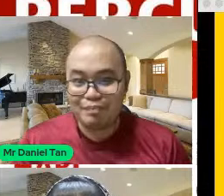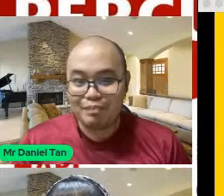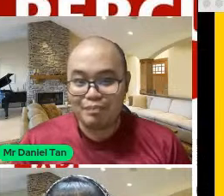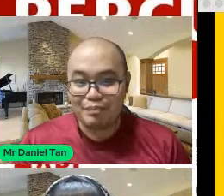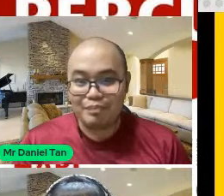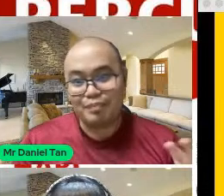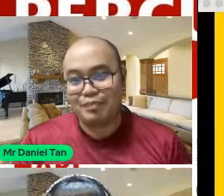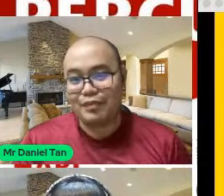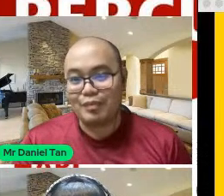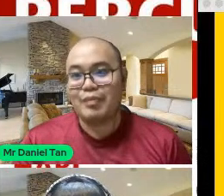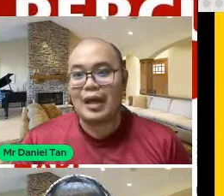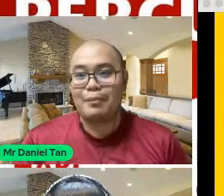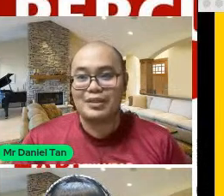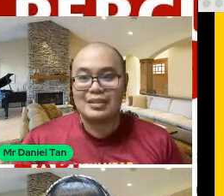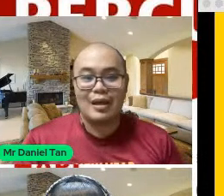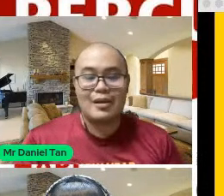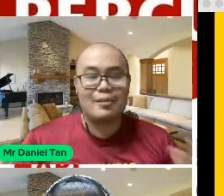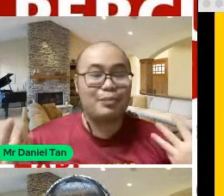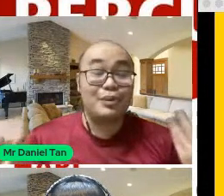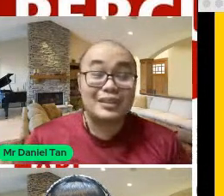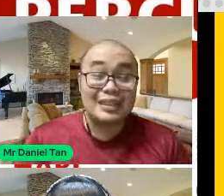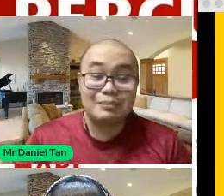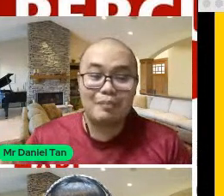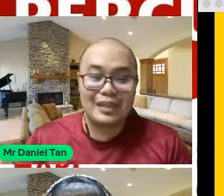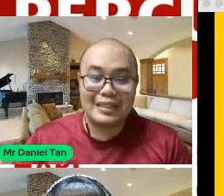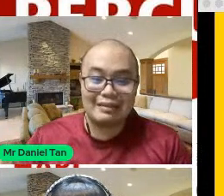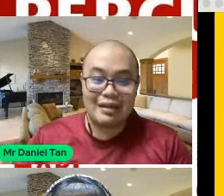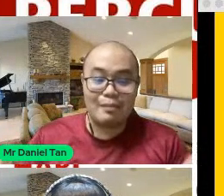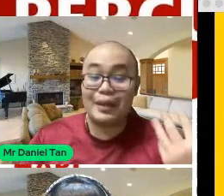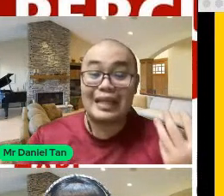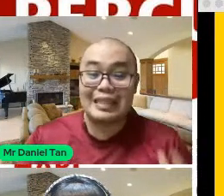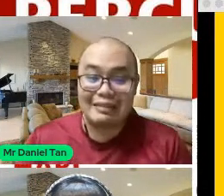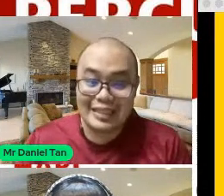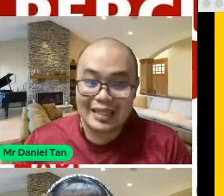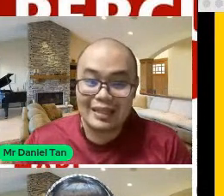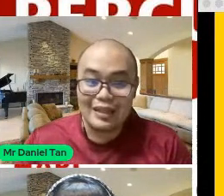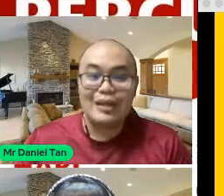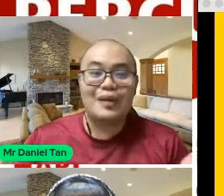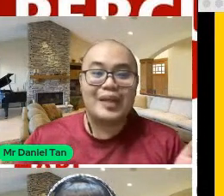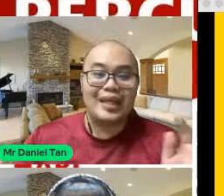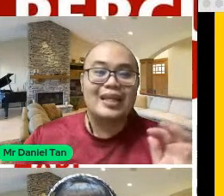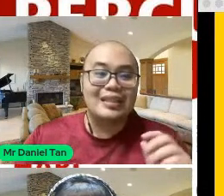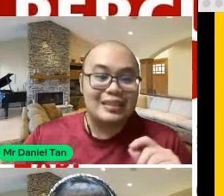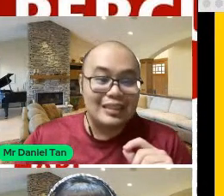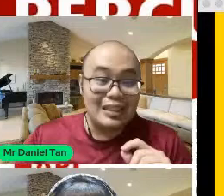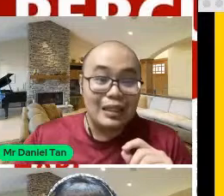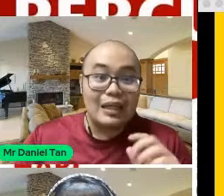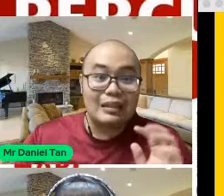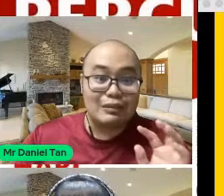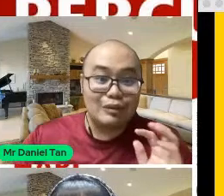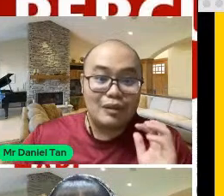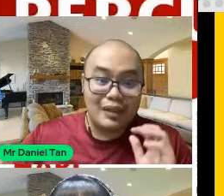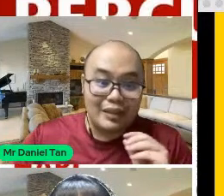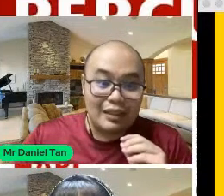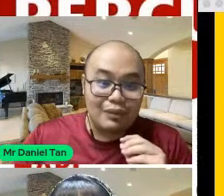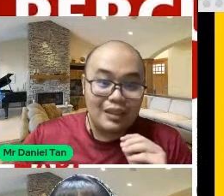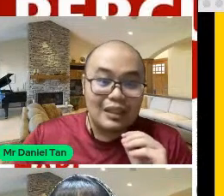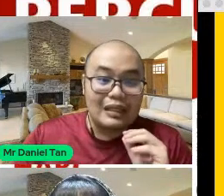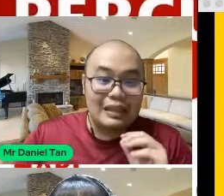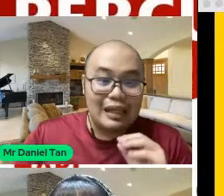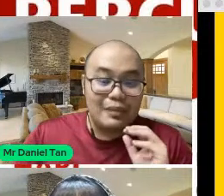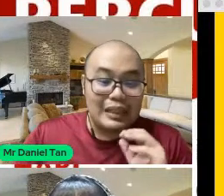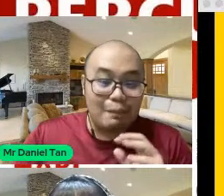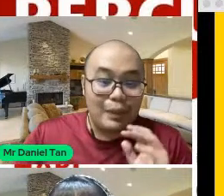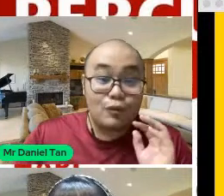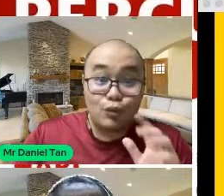dalam Hai epos epos tes pembelajaran pengajaran saja oke di sini Tatum call-an